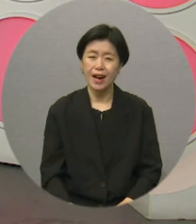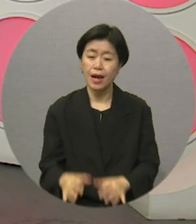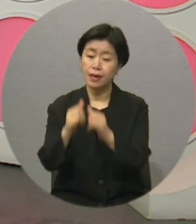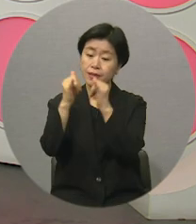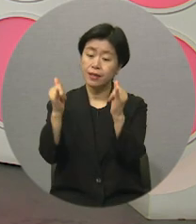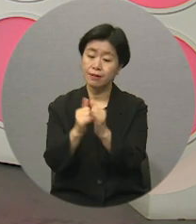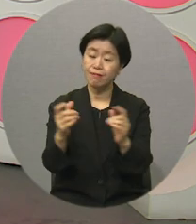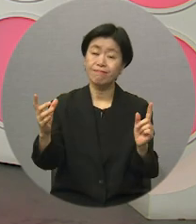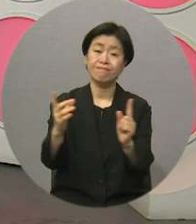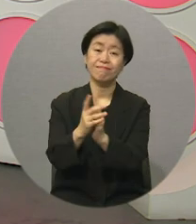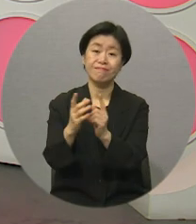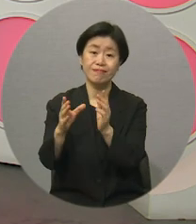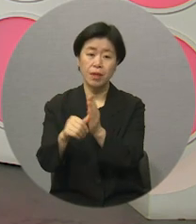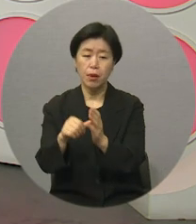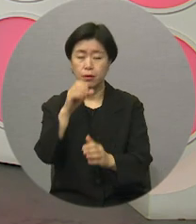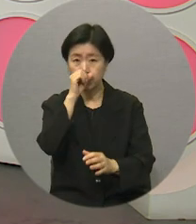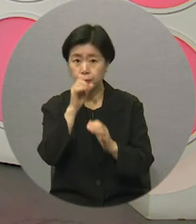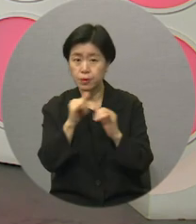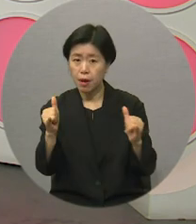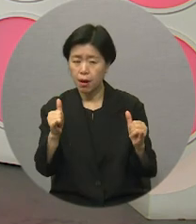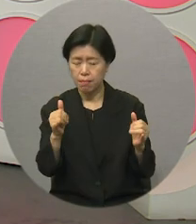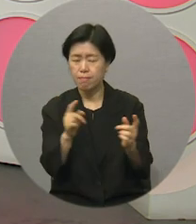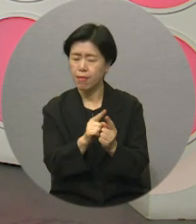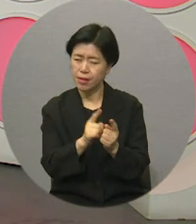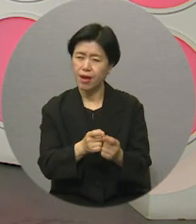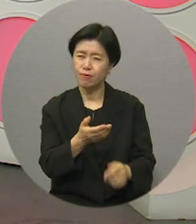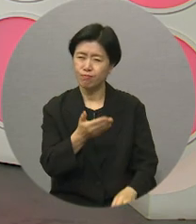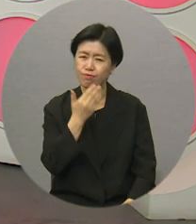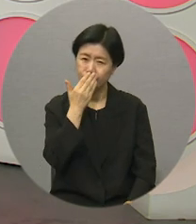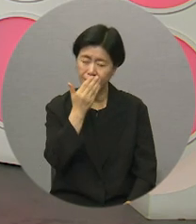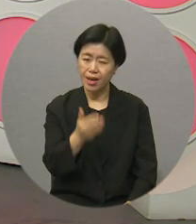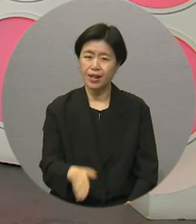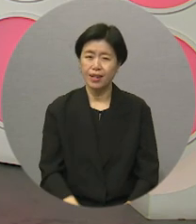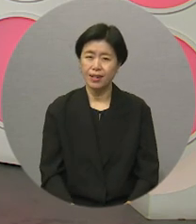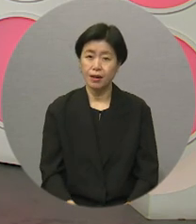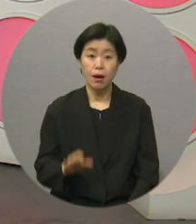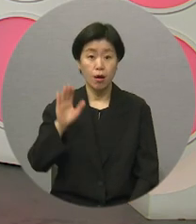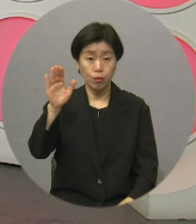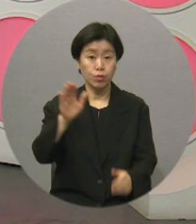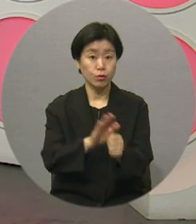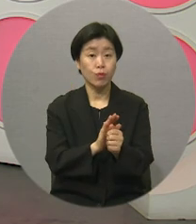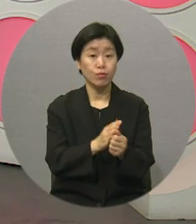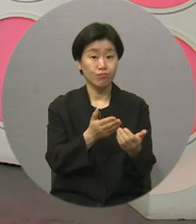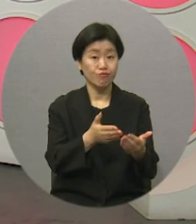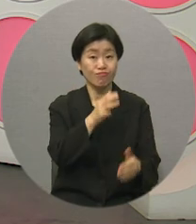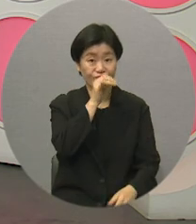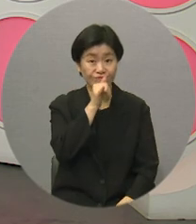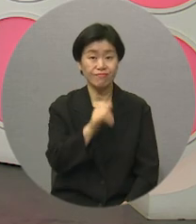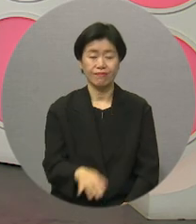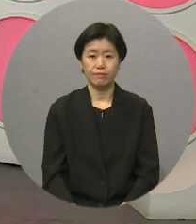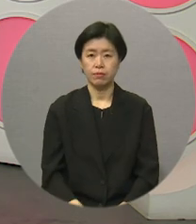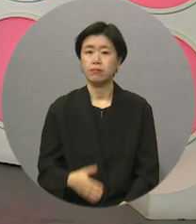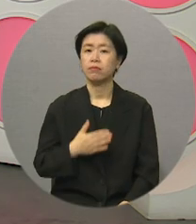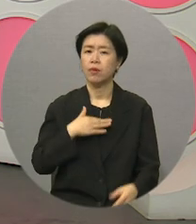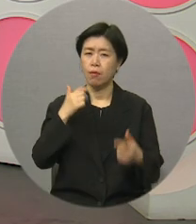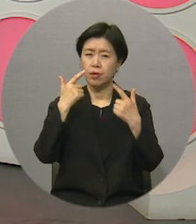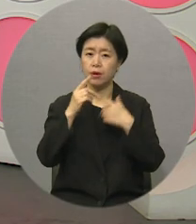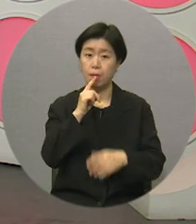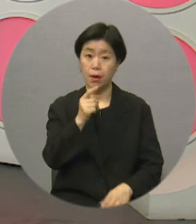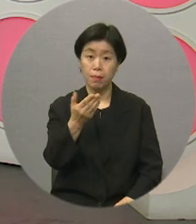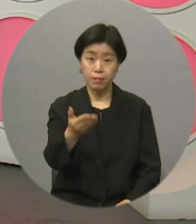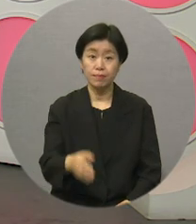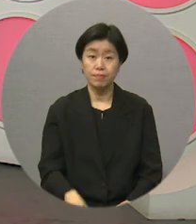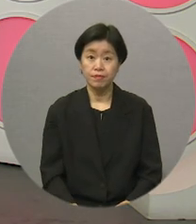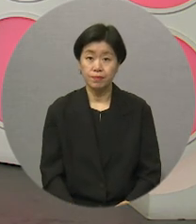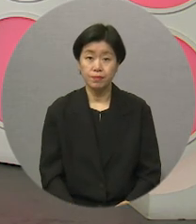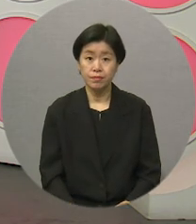분들이 어머님, 아버님, 뭐 이웃집에서도 이렇게 많이 앞으로 그럼요. 많이 도움을 주실 것 같습니다. 자, 분명히 말씀드립니다. 네.